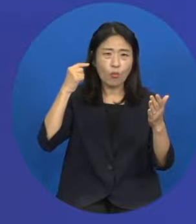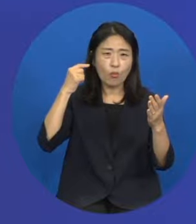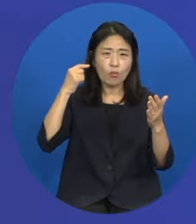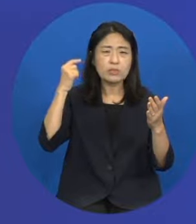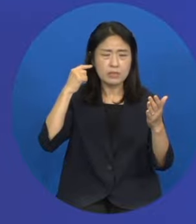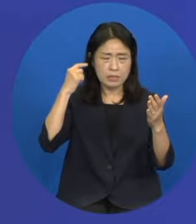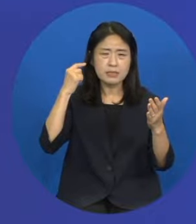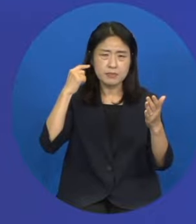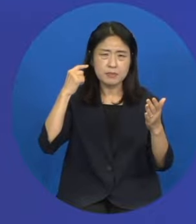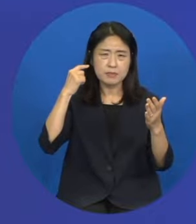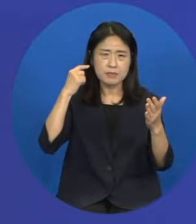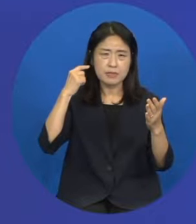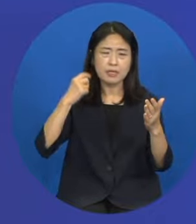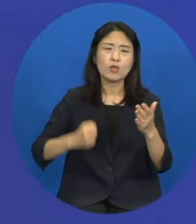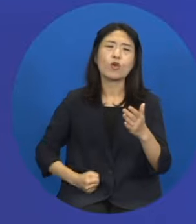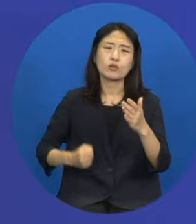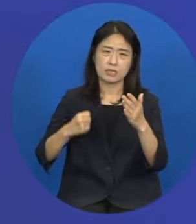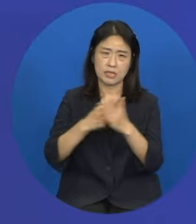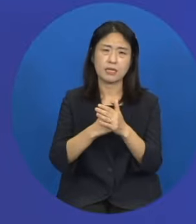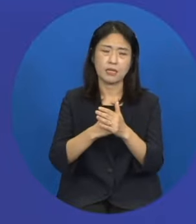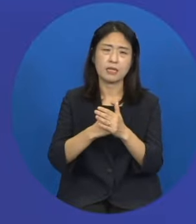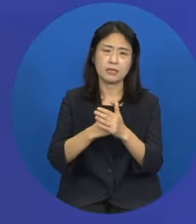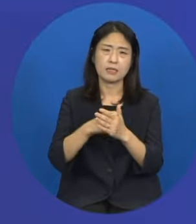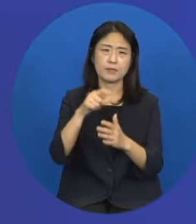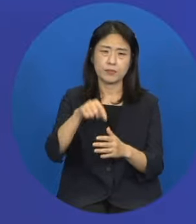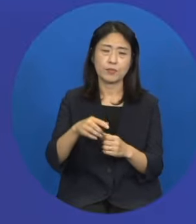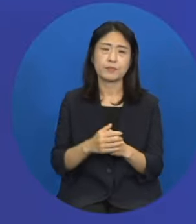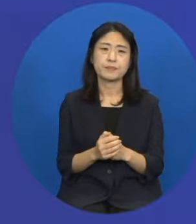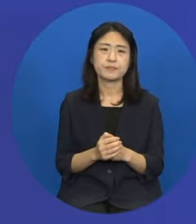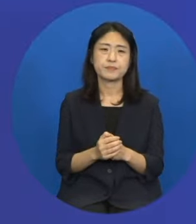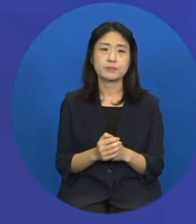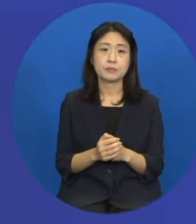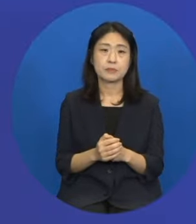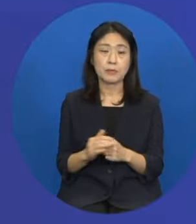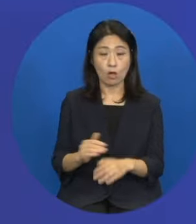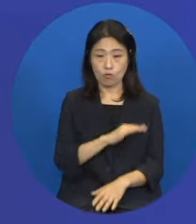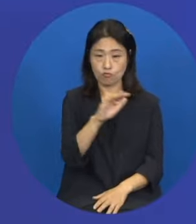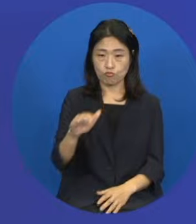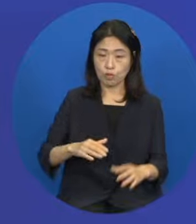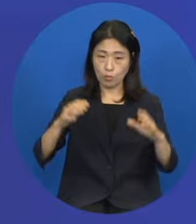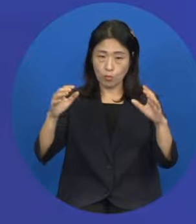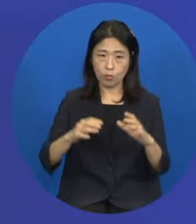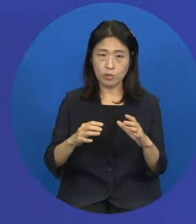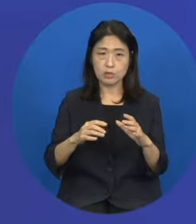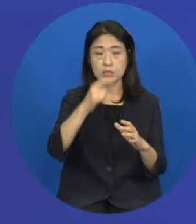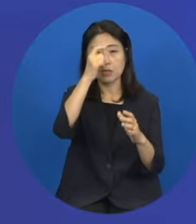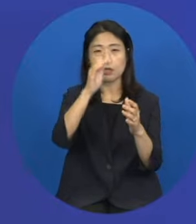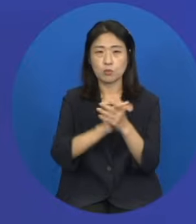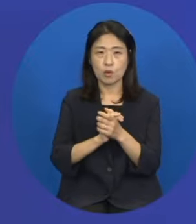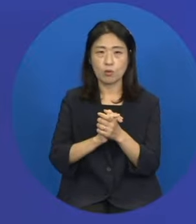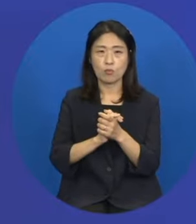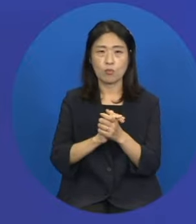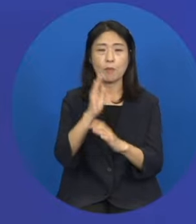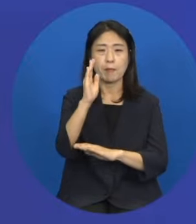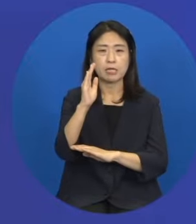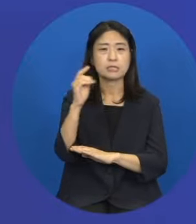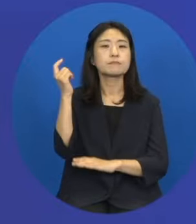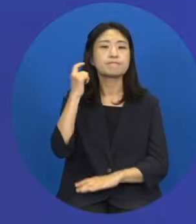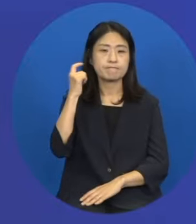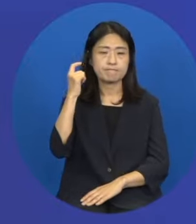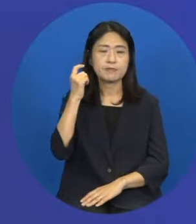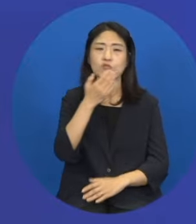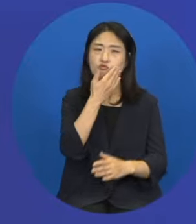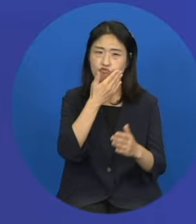들었잖아요. 그러니까 그런 점에서 우리가 모여서 기도하고 말씀을 듣는 것이 너무 중요한 일이죠. 그